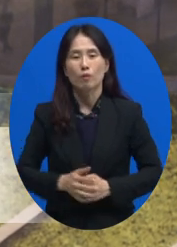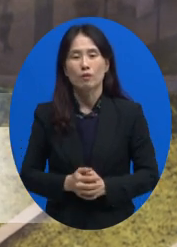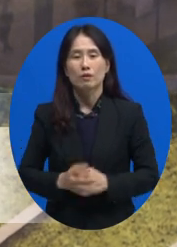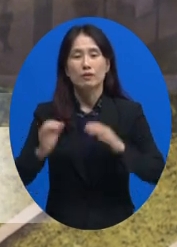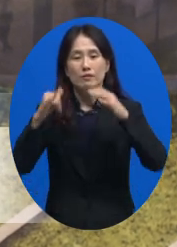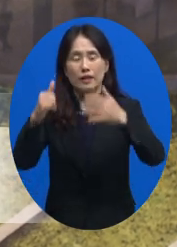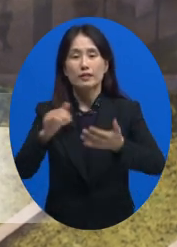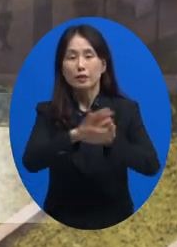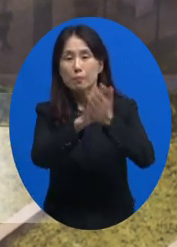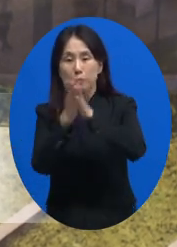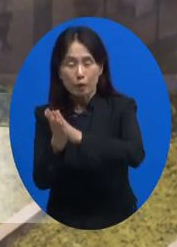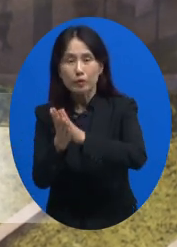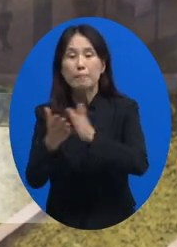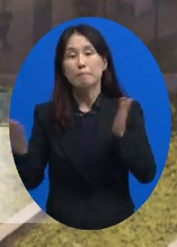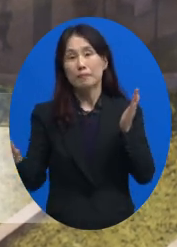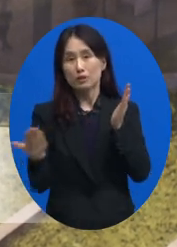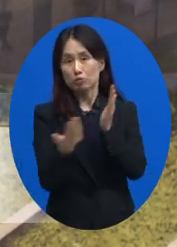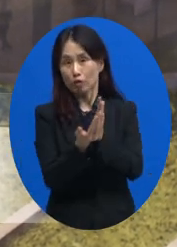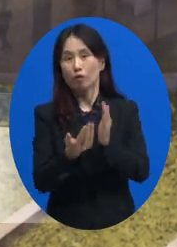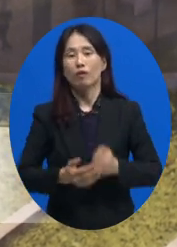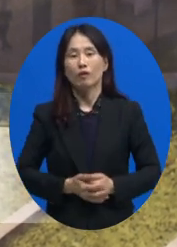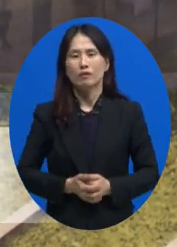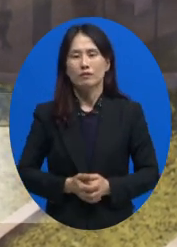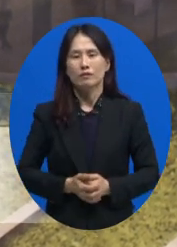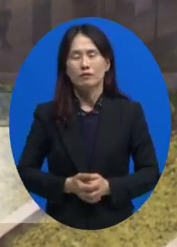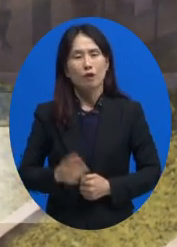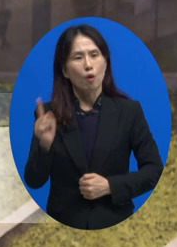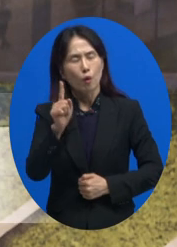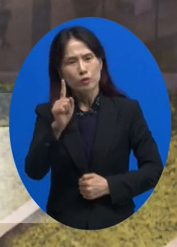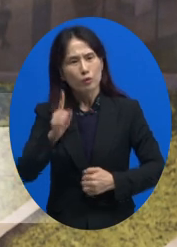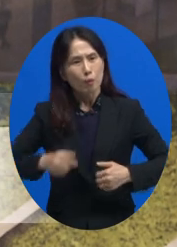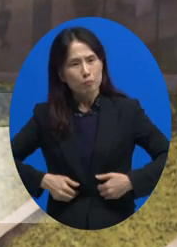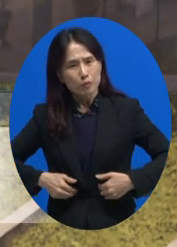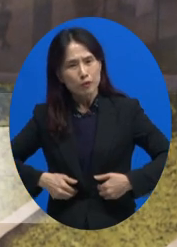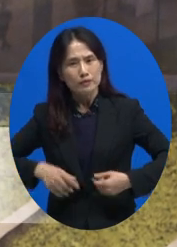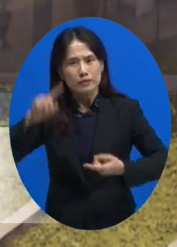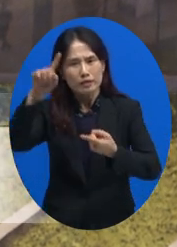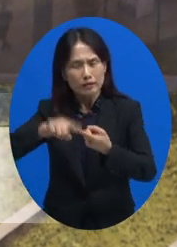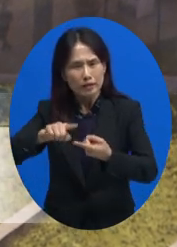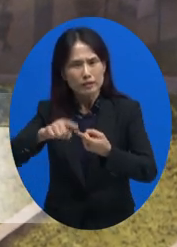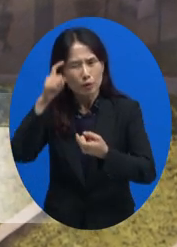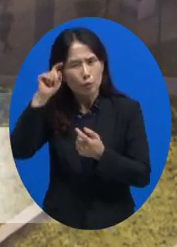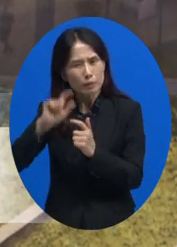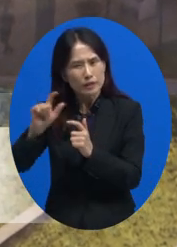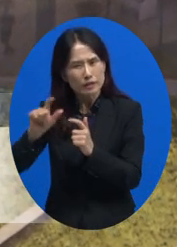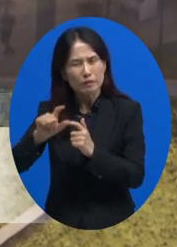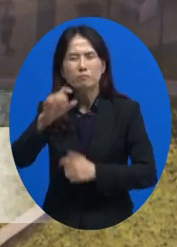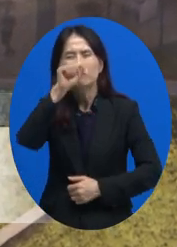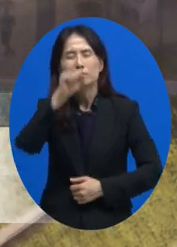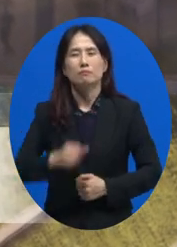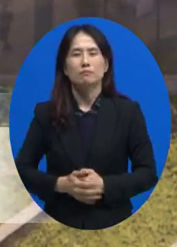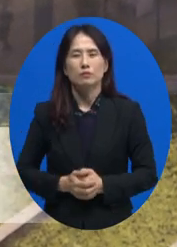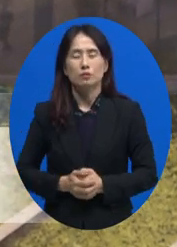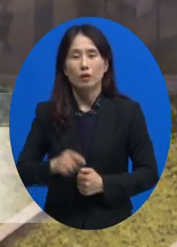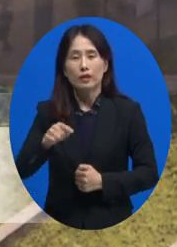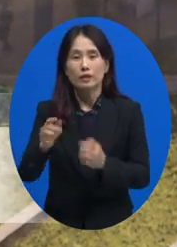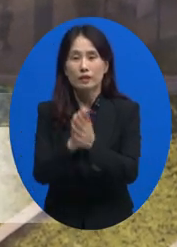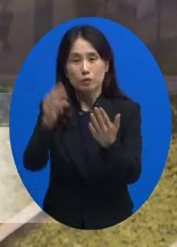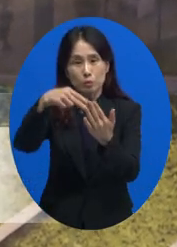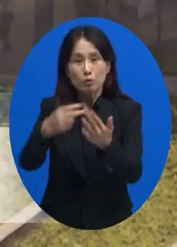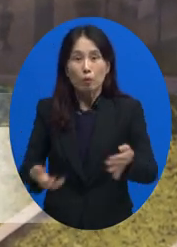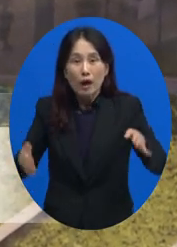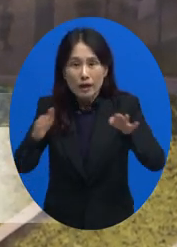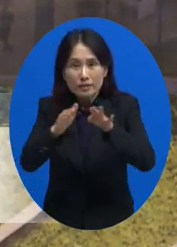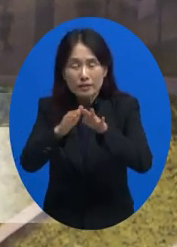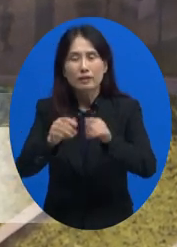무엇이고 세상의 변화에 맞춰서 어떤 것들을 해야 되는지에 대해서 끊임없이 고민했으면 좋겠습니다. 우리